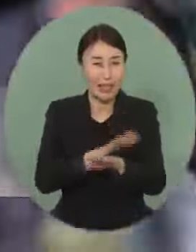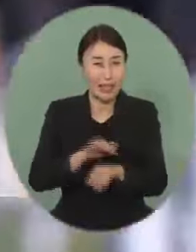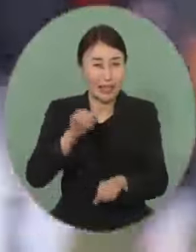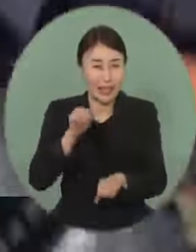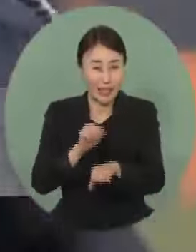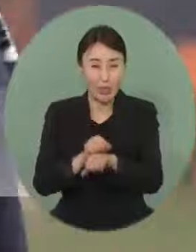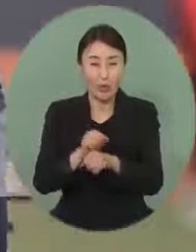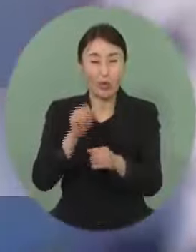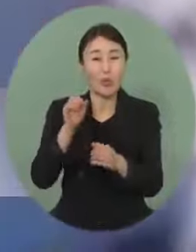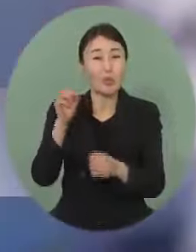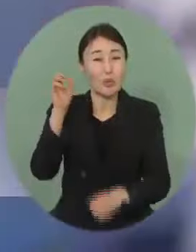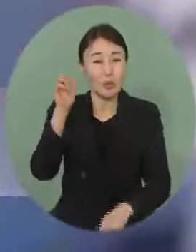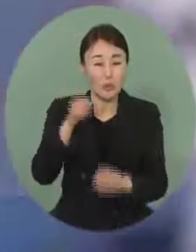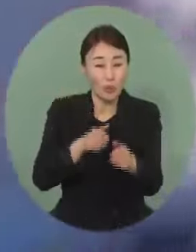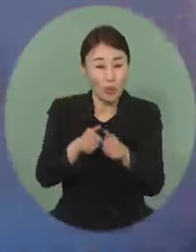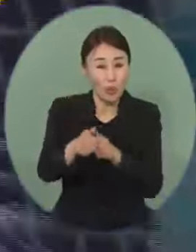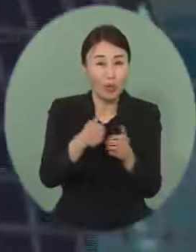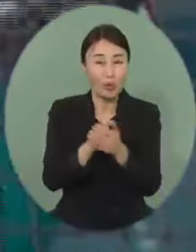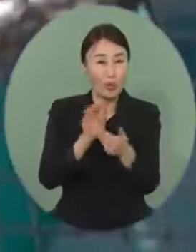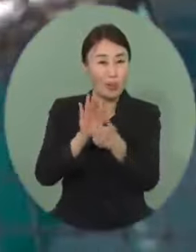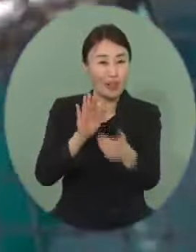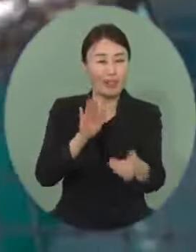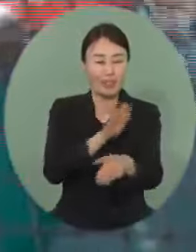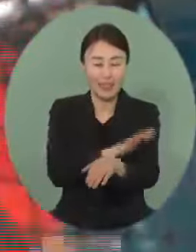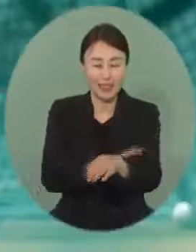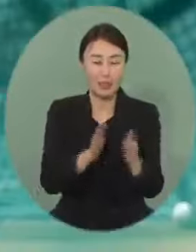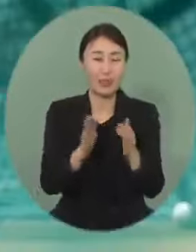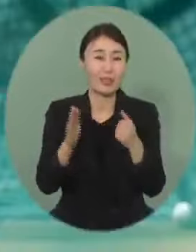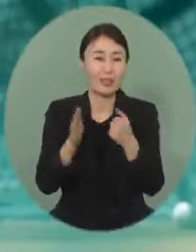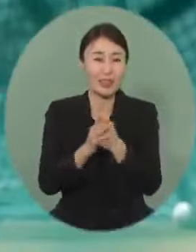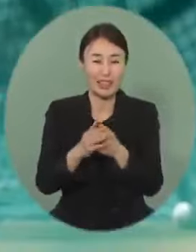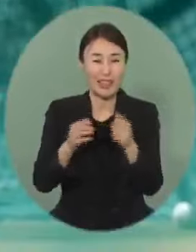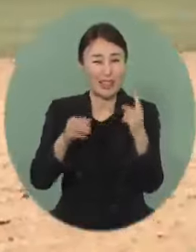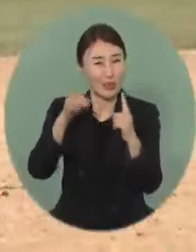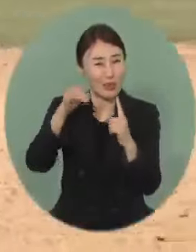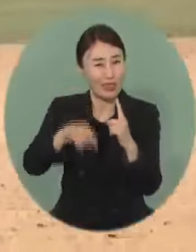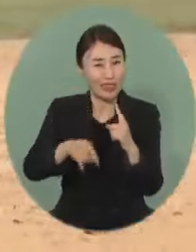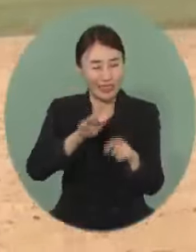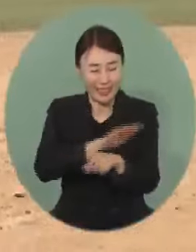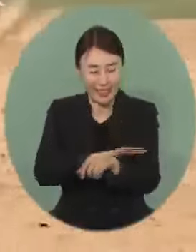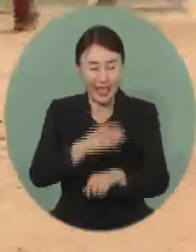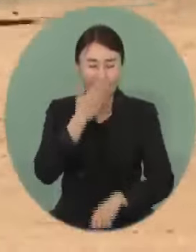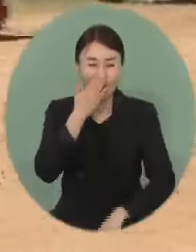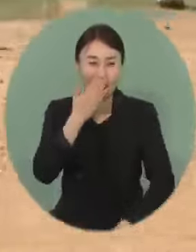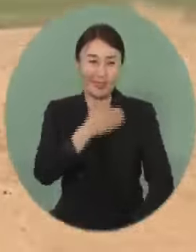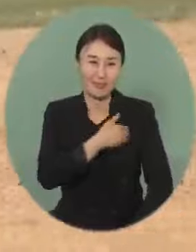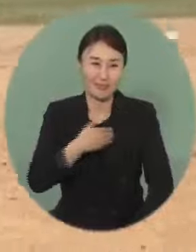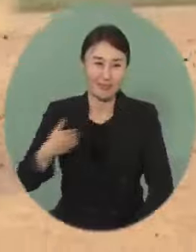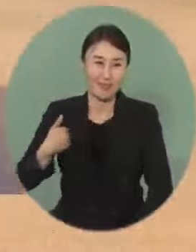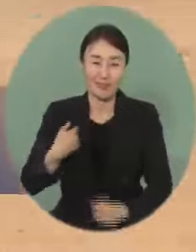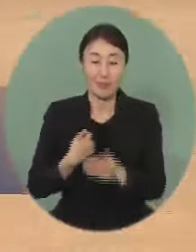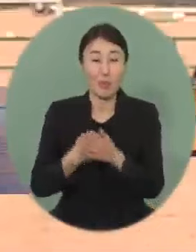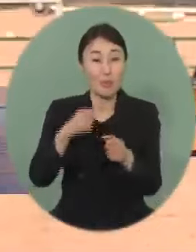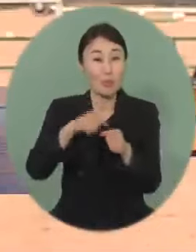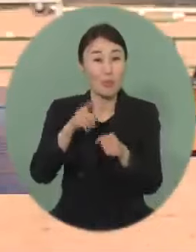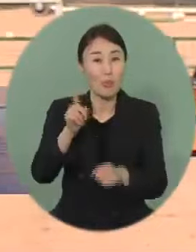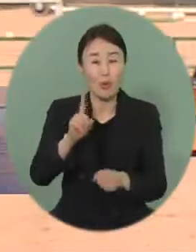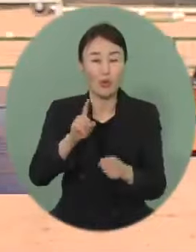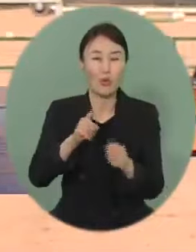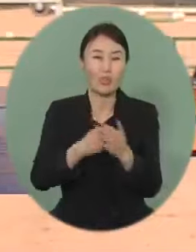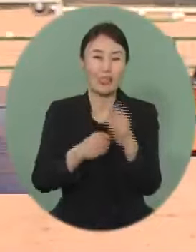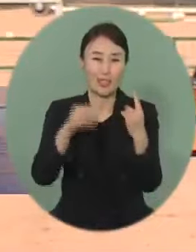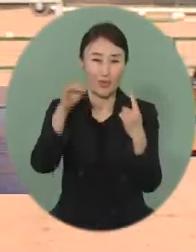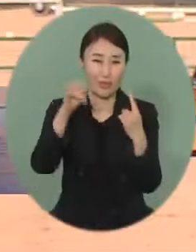모든 면에서 잘 갖춰졌다면서 올 시즌 대권을 향한 자신감을 드러냈습니다. 목표는 우승이고 또